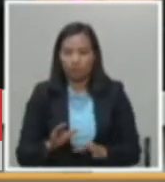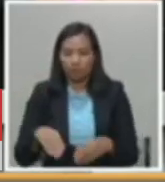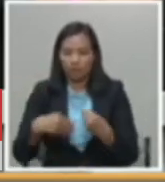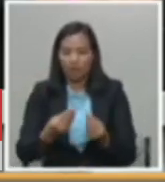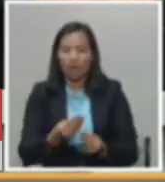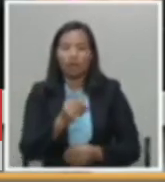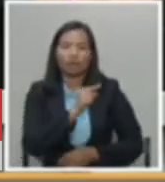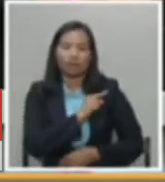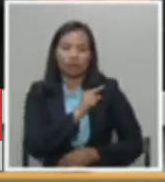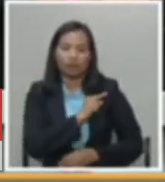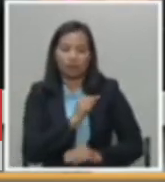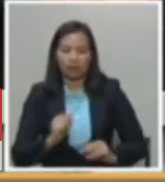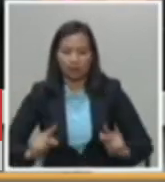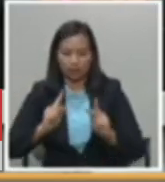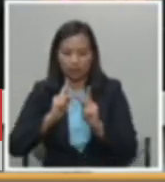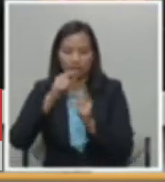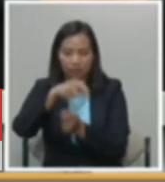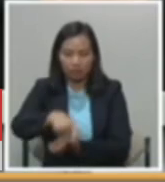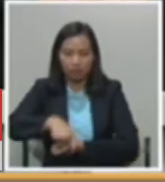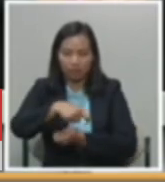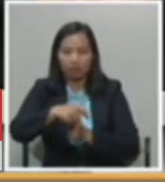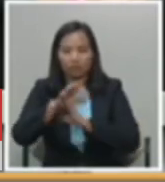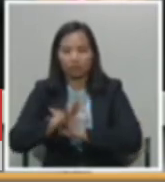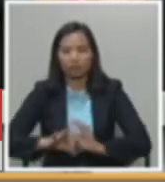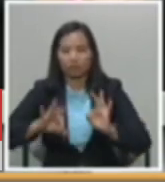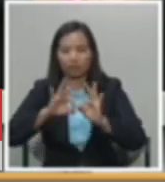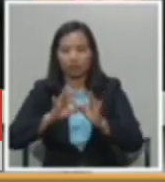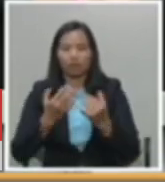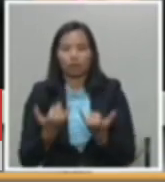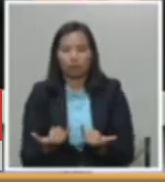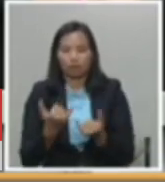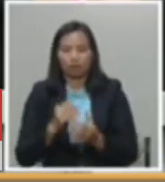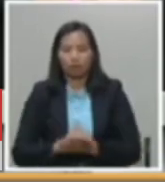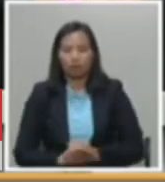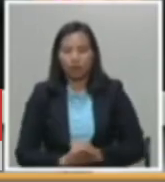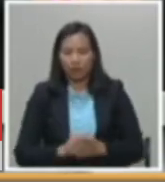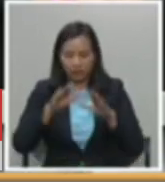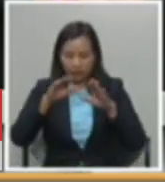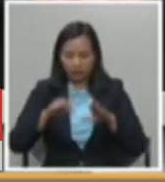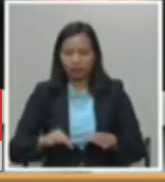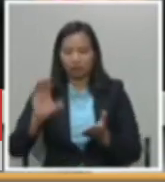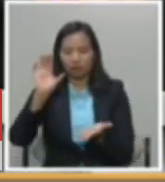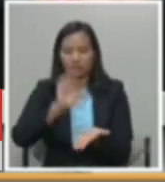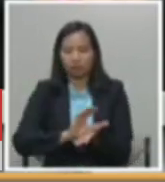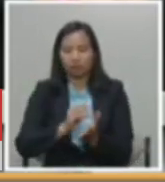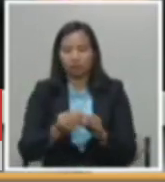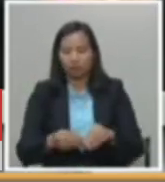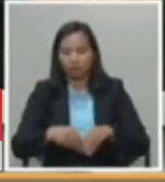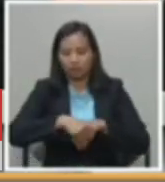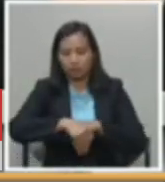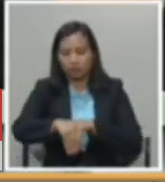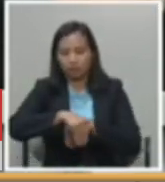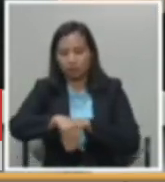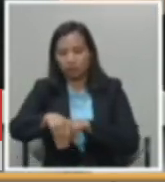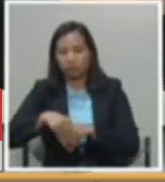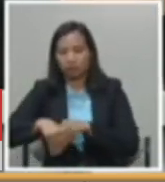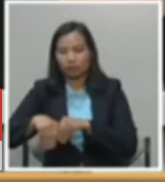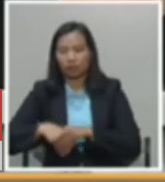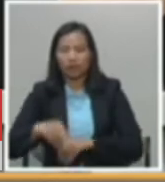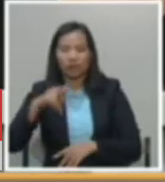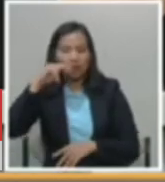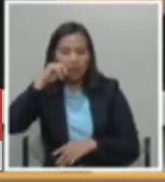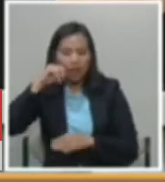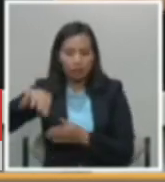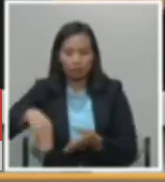ชอบกระทรวงเกษตรสำคัญที่สุดตอนนี้เราจะลดต้นทุนการปลูกน้ำถ้าท่านไม่มี